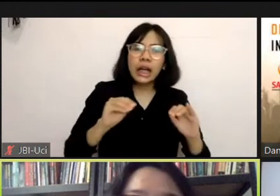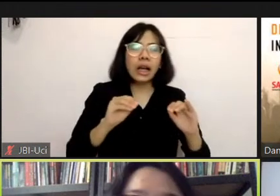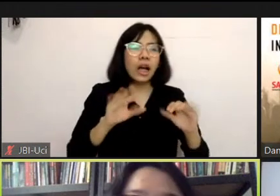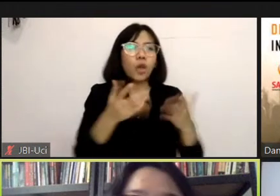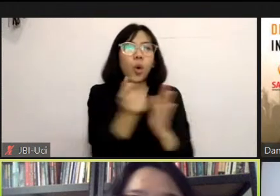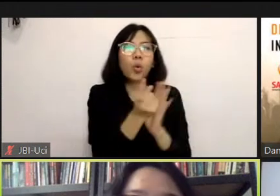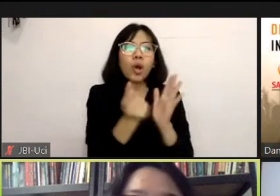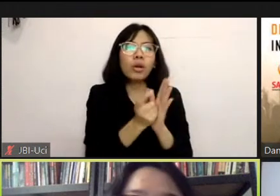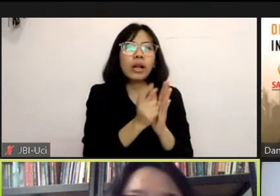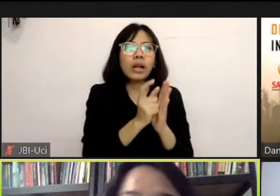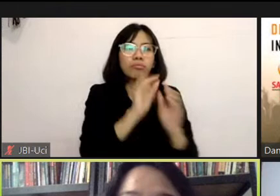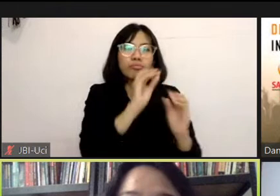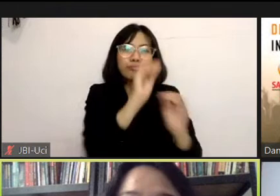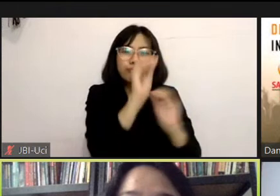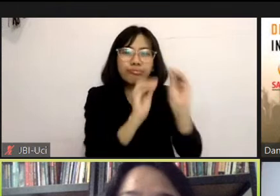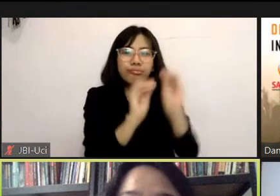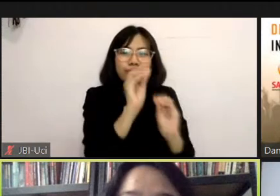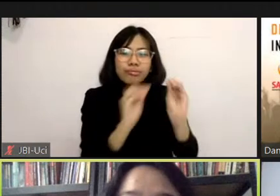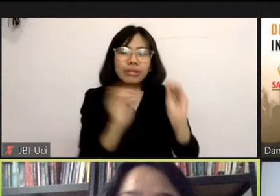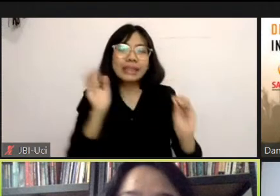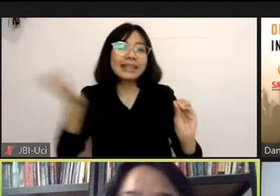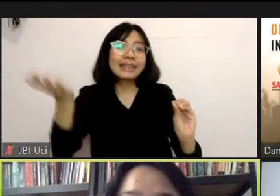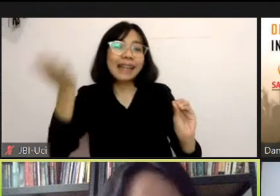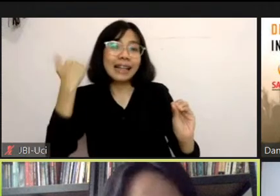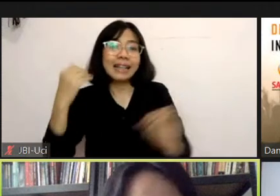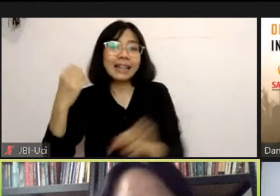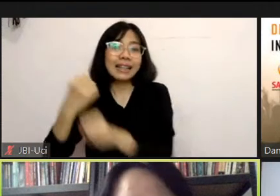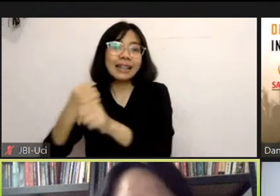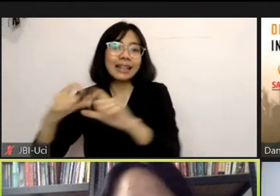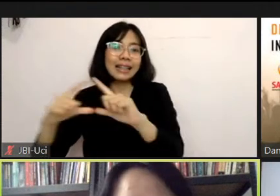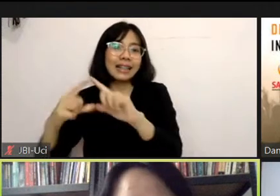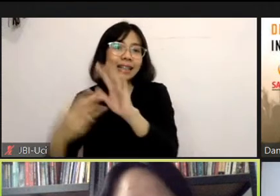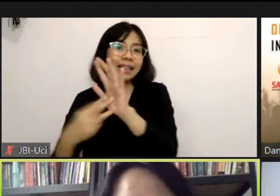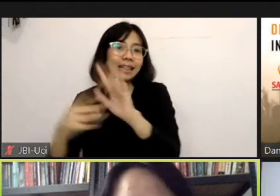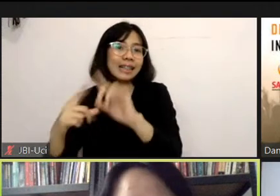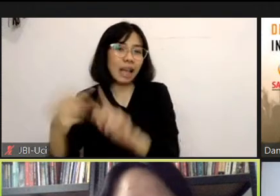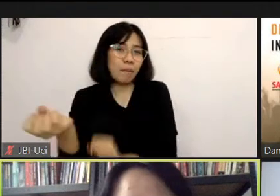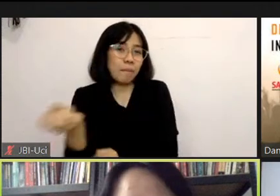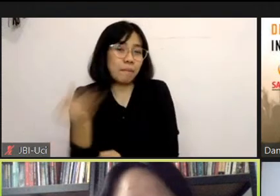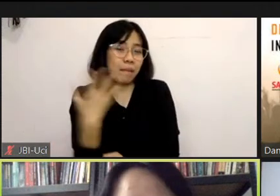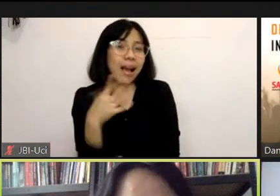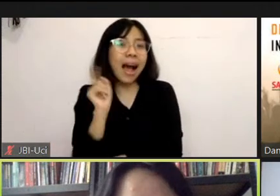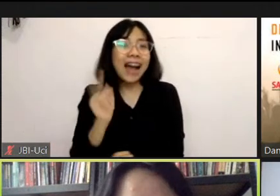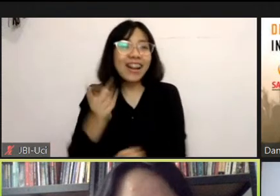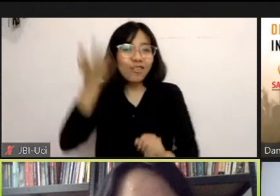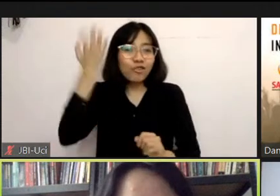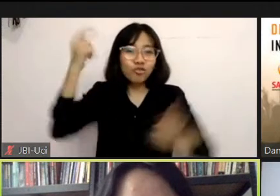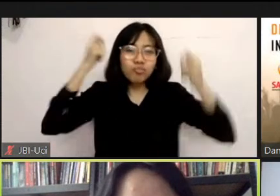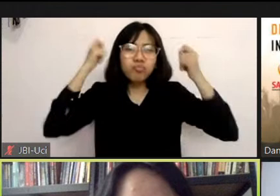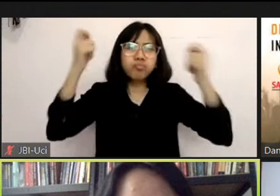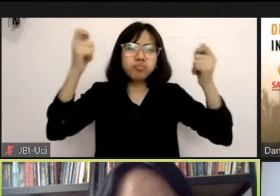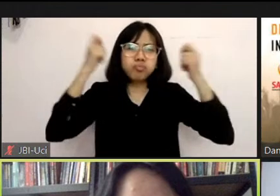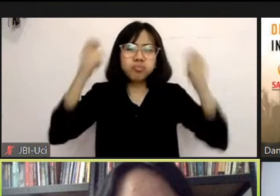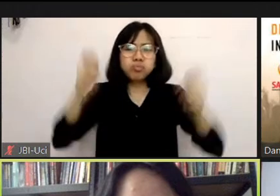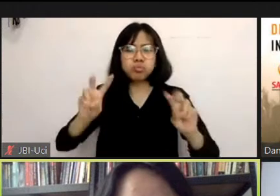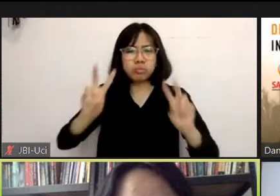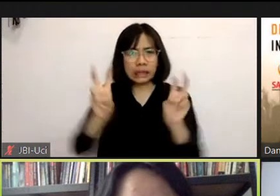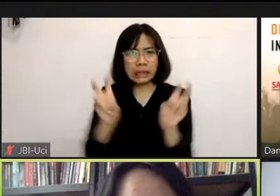tadi moderator Mas Gama sudah menyebutkan mengenai aksi reformasi di korupsi tahun lalu yang sebetulnya sudah